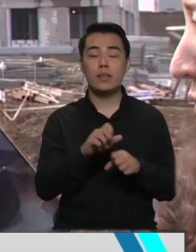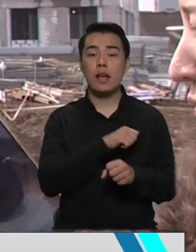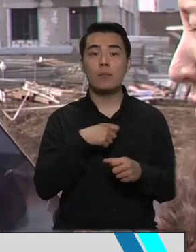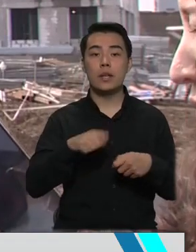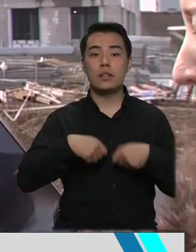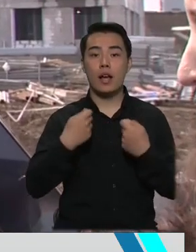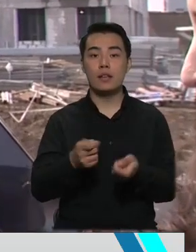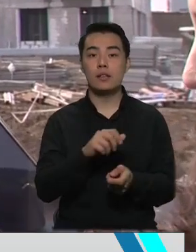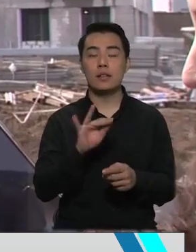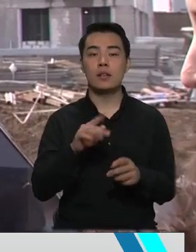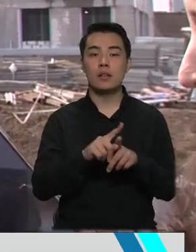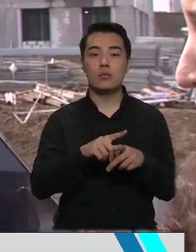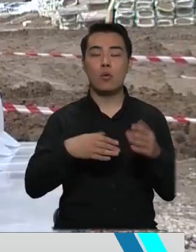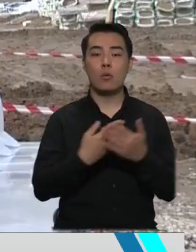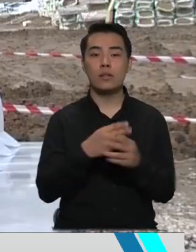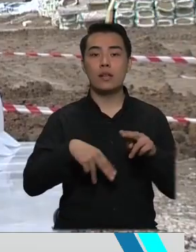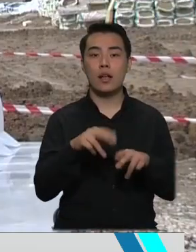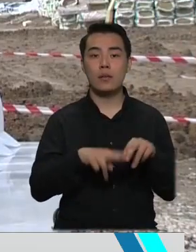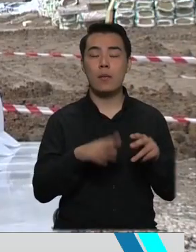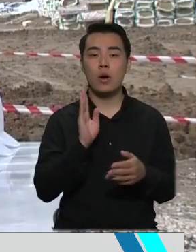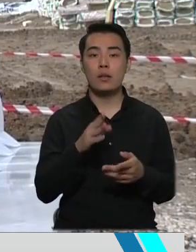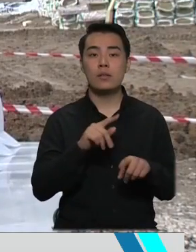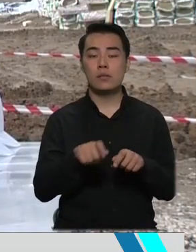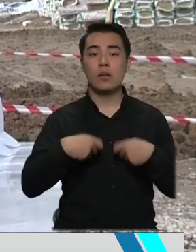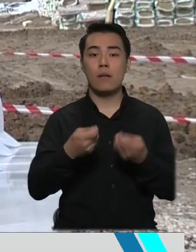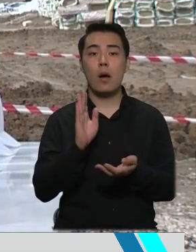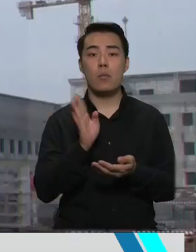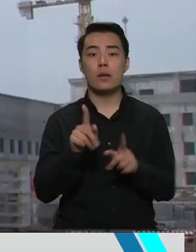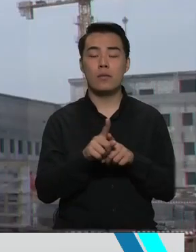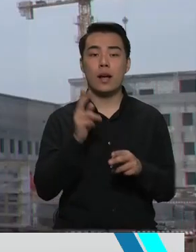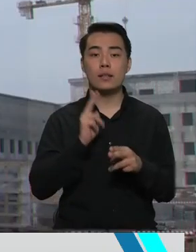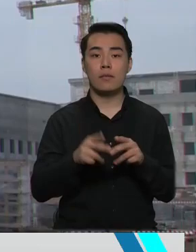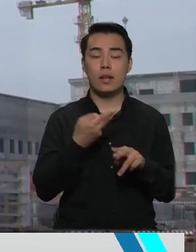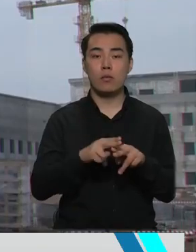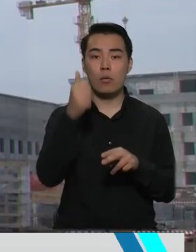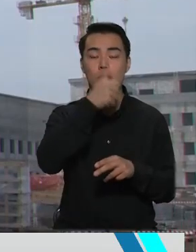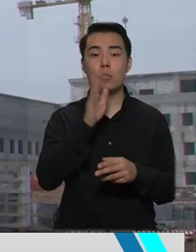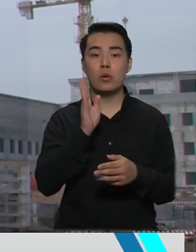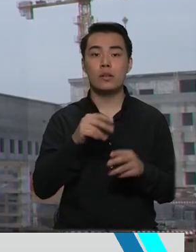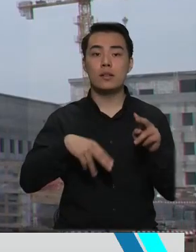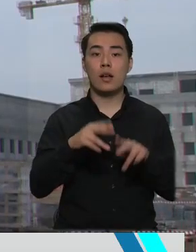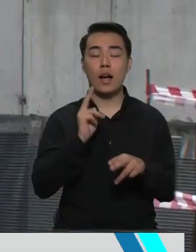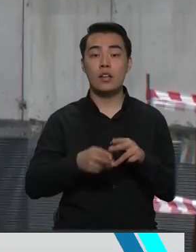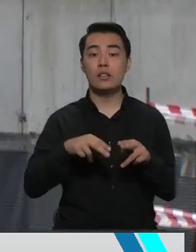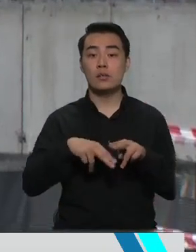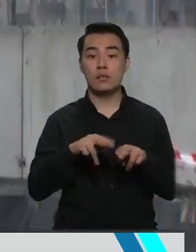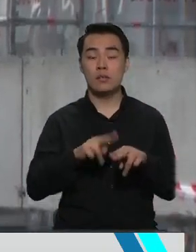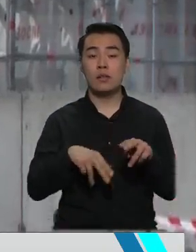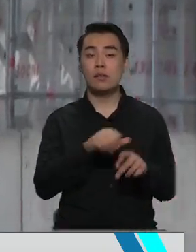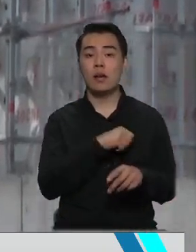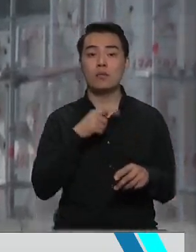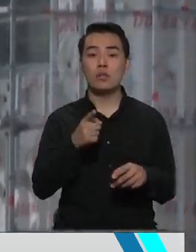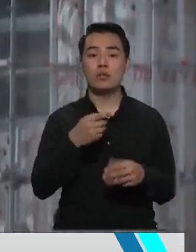и строительства инженерно-технической инфраструктуры объект будет сдан в эксплуатацию уже в конце этого года по окончанию строительства будет создано более